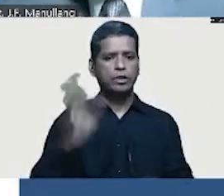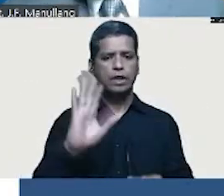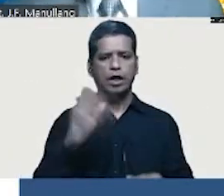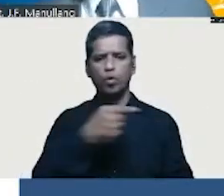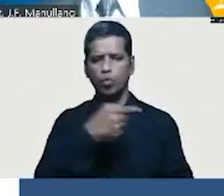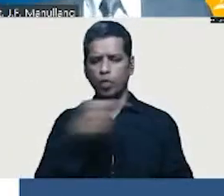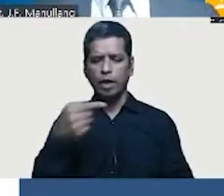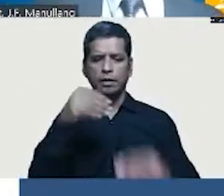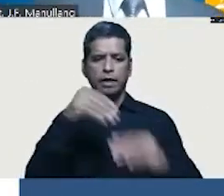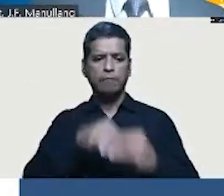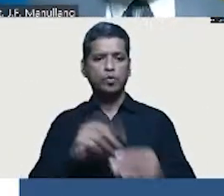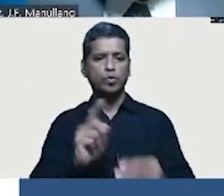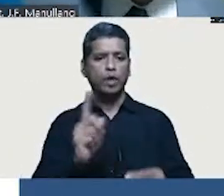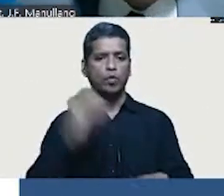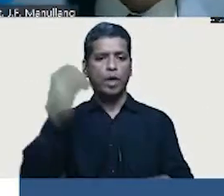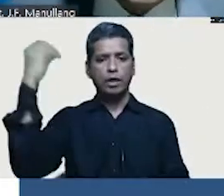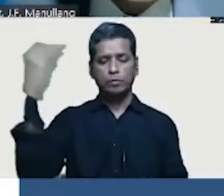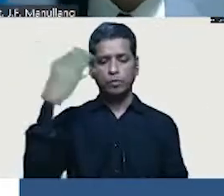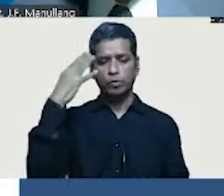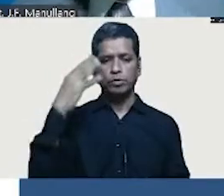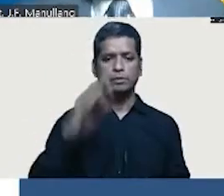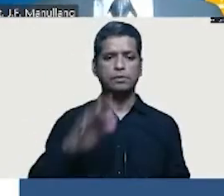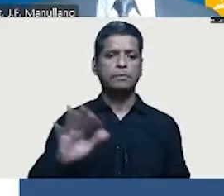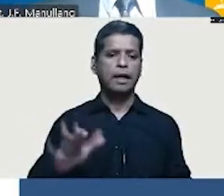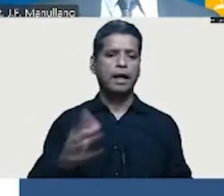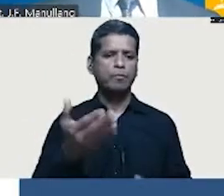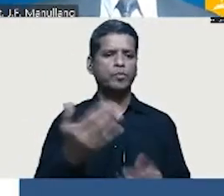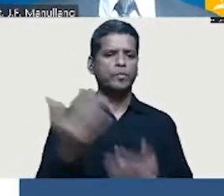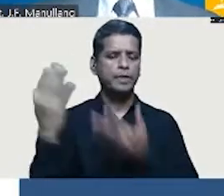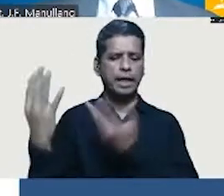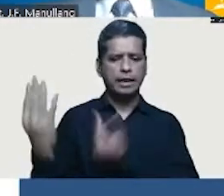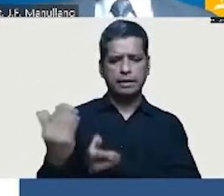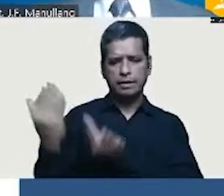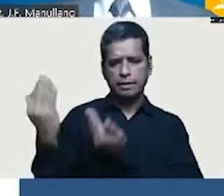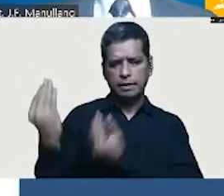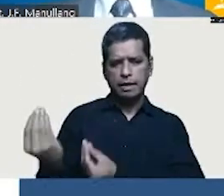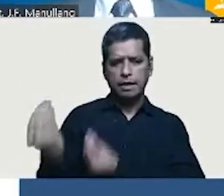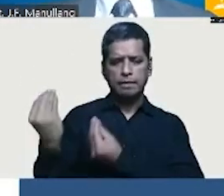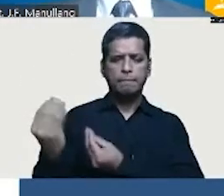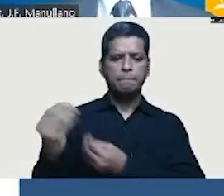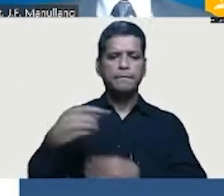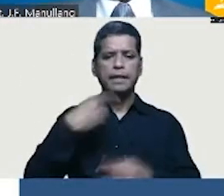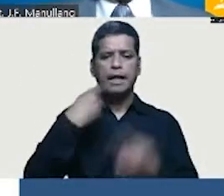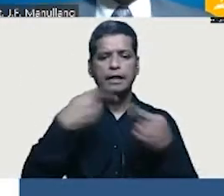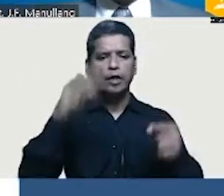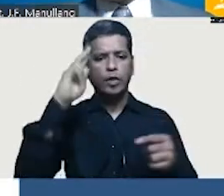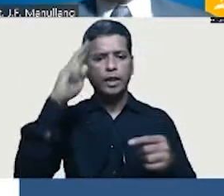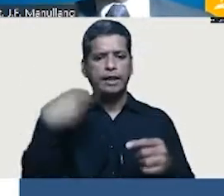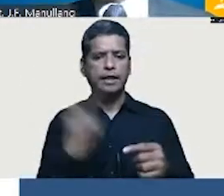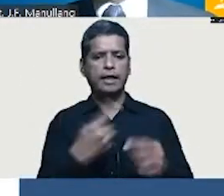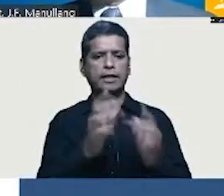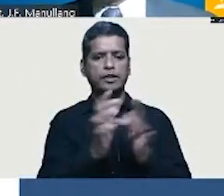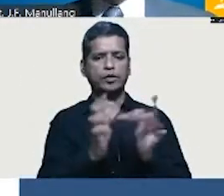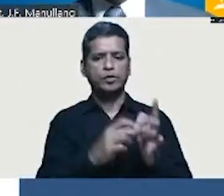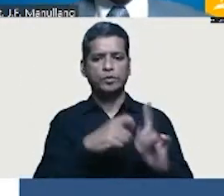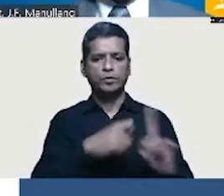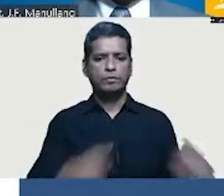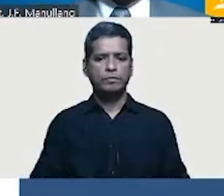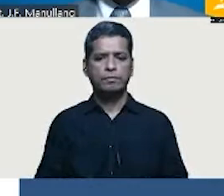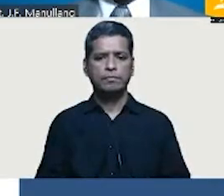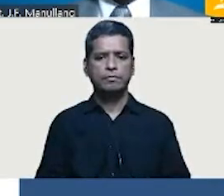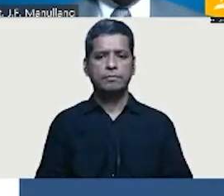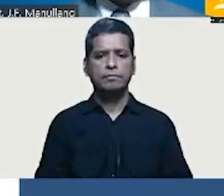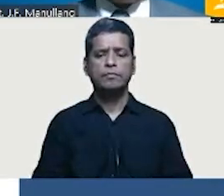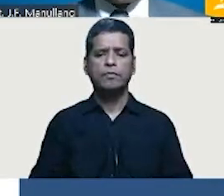kamu menampilkan penyataan Tuhan kita Yesus Kristus Ya jelas ya terserah aku ya bang tujuan